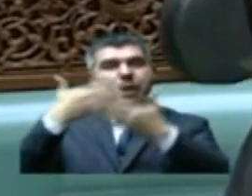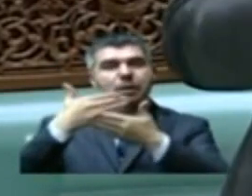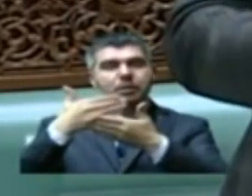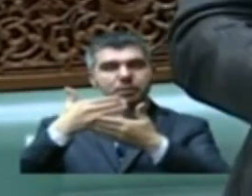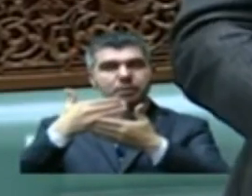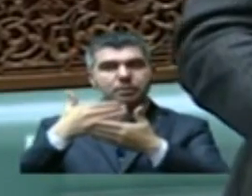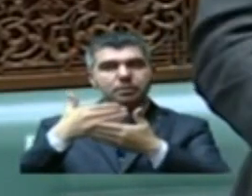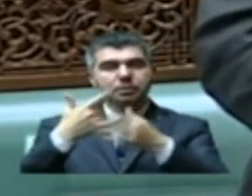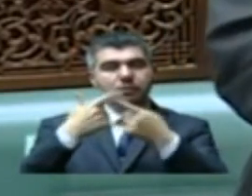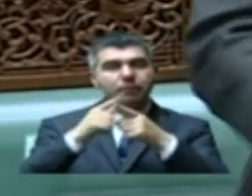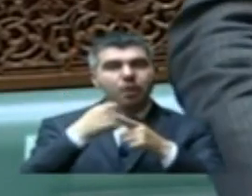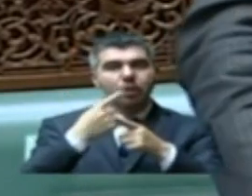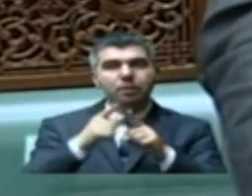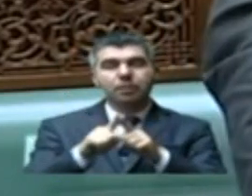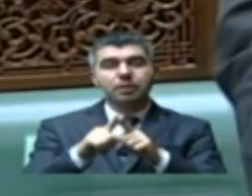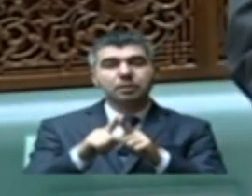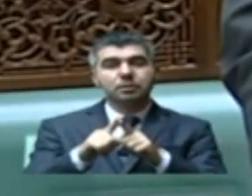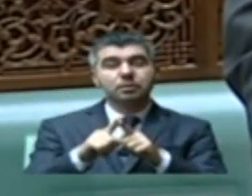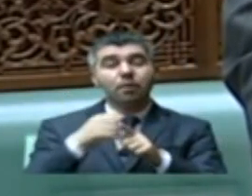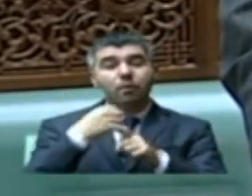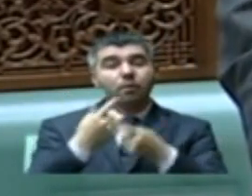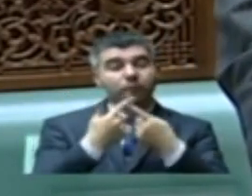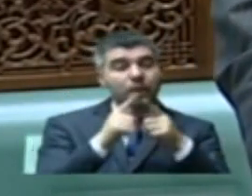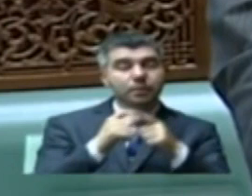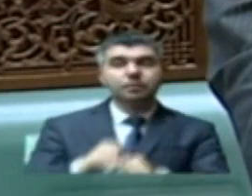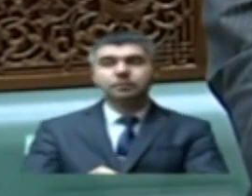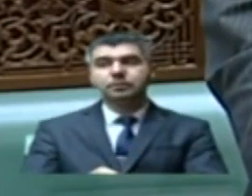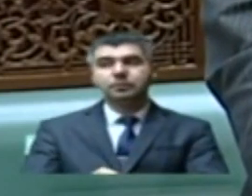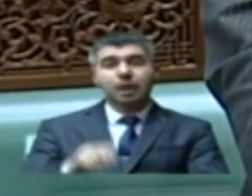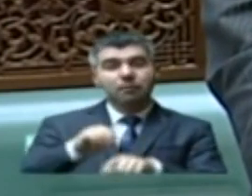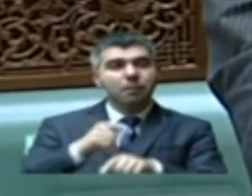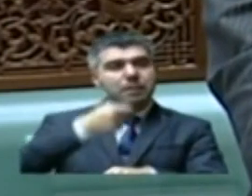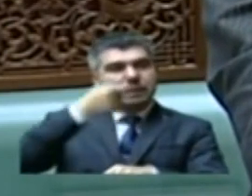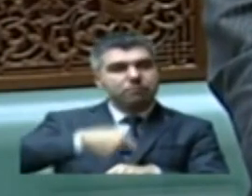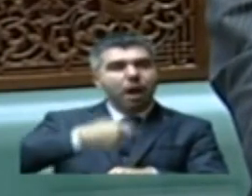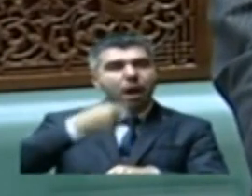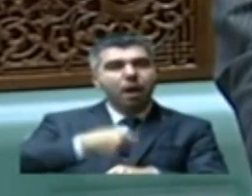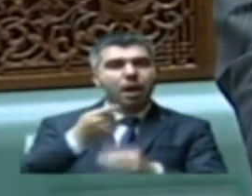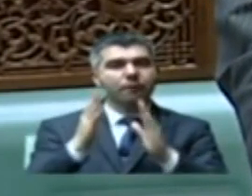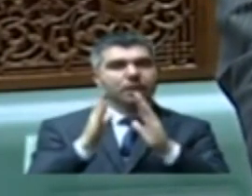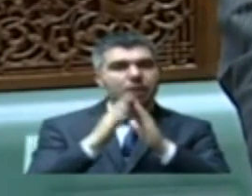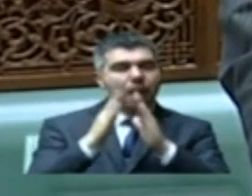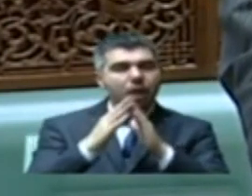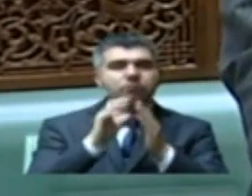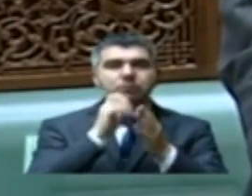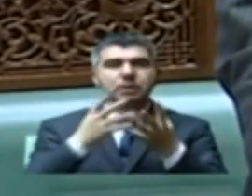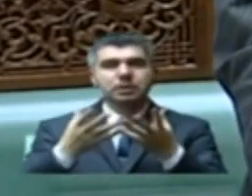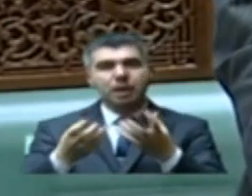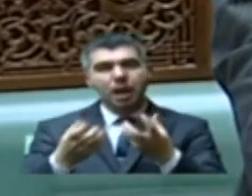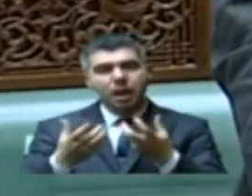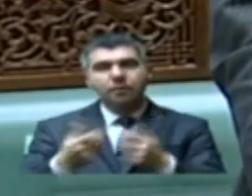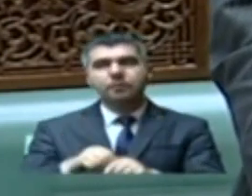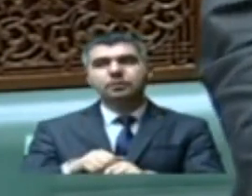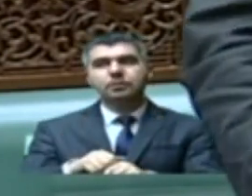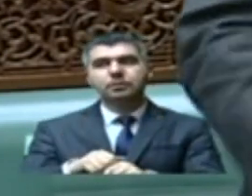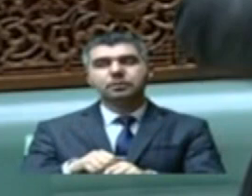الذي يتبع الحلف ديالو تبع الصناعة التقليدية، ثم صباغة ديال المنازل اللي واحد العدد كبير اللي كيتلقاون